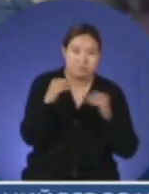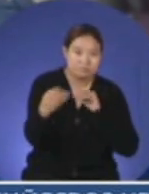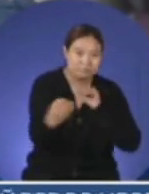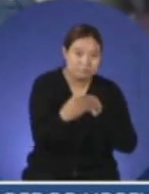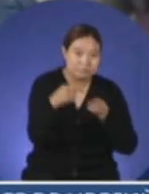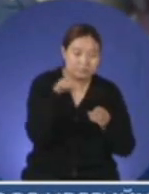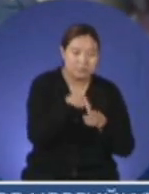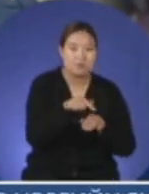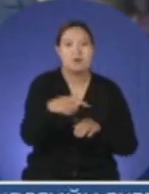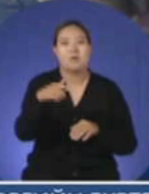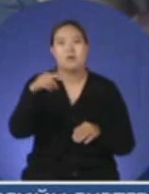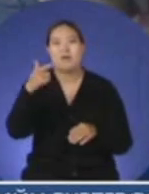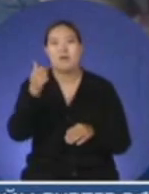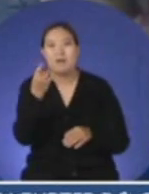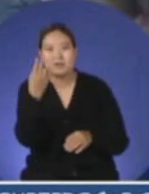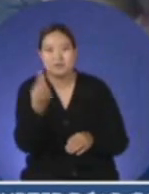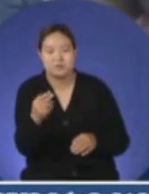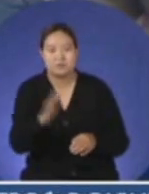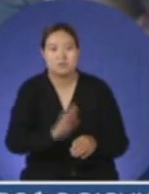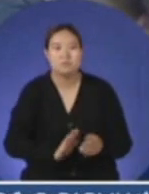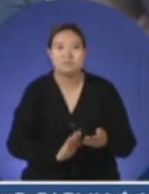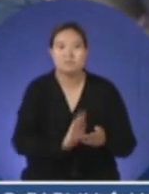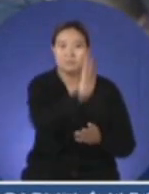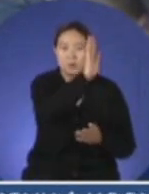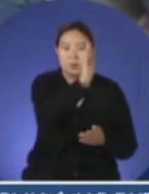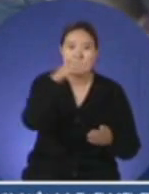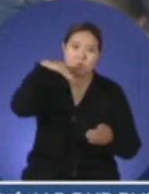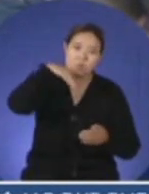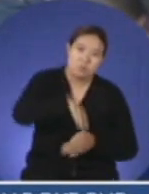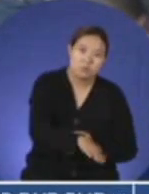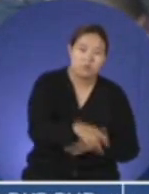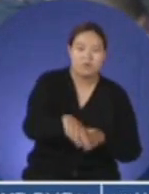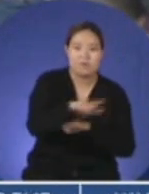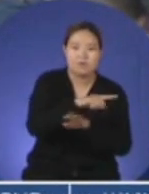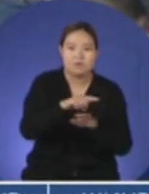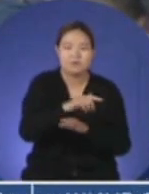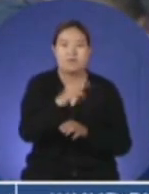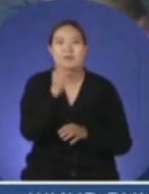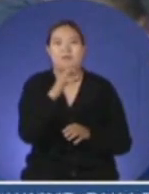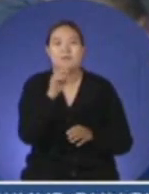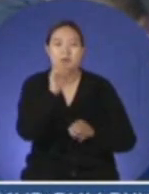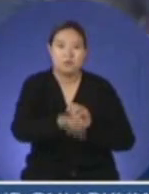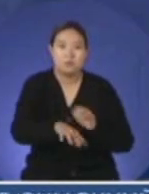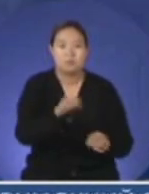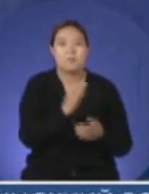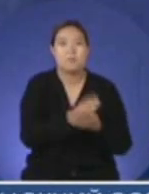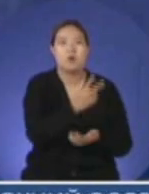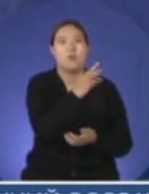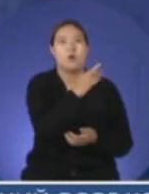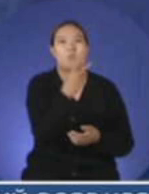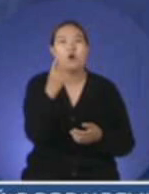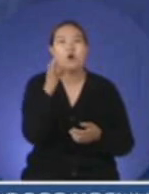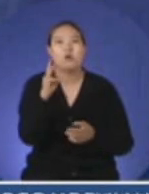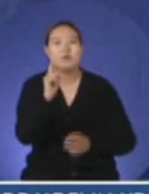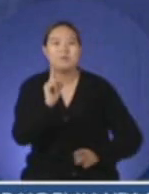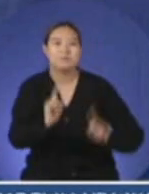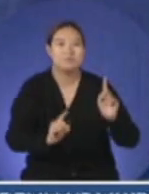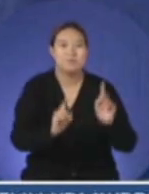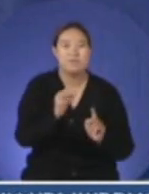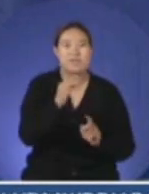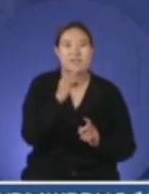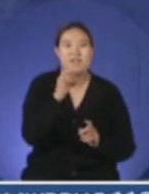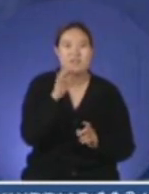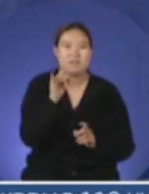одоо нэгүүдээр байнга засагдчих. Цаашдаа бол энэ 22 он зарлагдсан тендерүүд үргэлжлүүлээд орж ирэх байхаа гэж бодож байгаа. Бусад